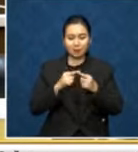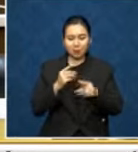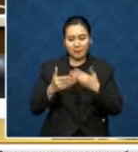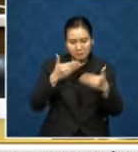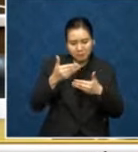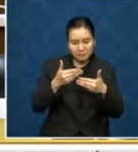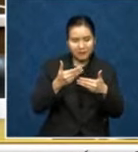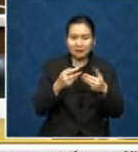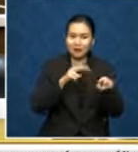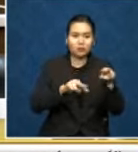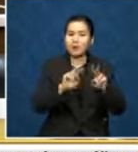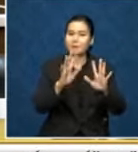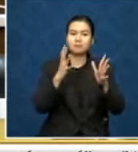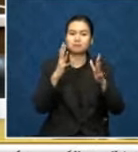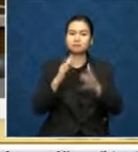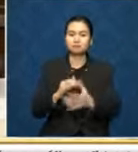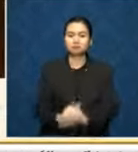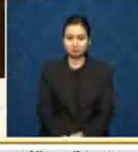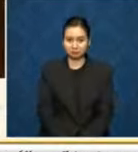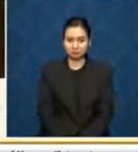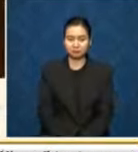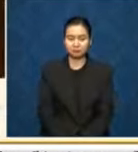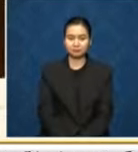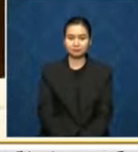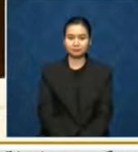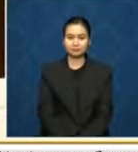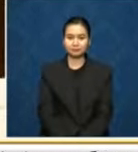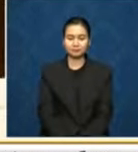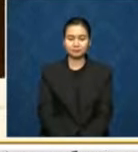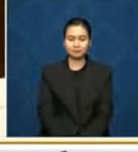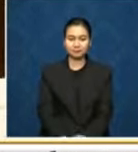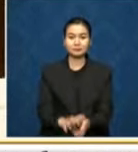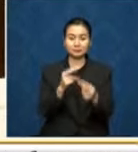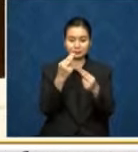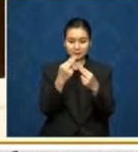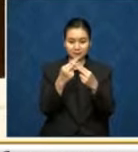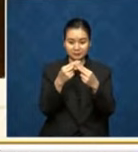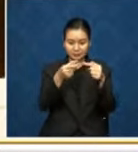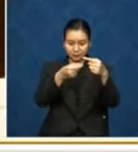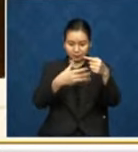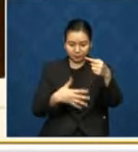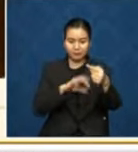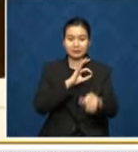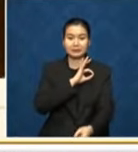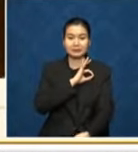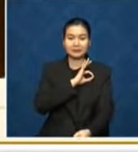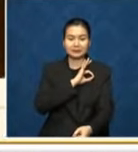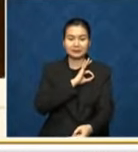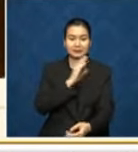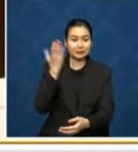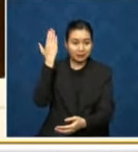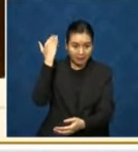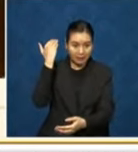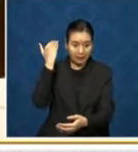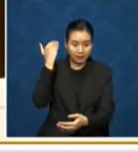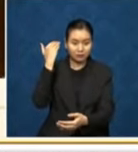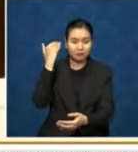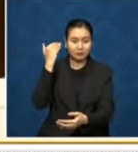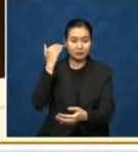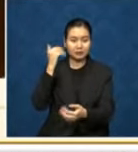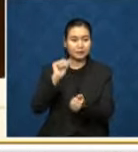นาและดูแลขอบคุณครับท่านประธาน ครับเดี๋ยวผมจะอ่านรายชื่อสมาชิกที่ข้ามไปในรอบแรกนะครับถ้าท่าน